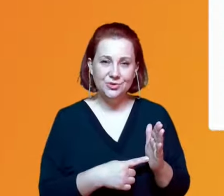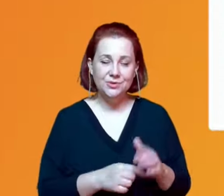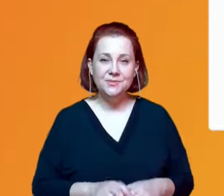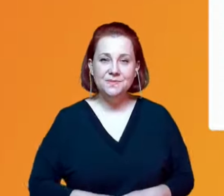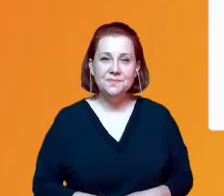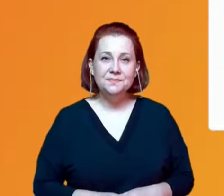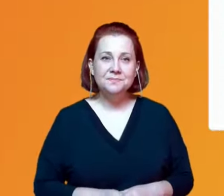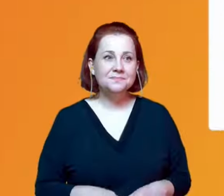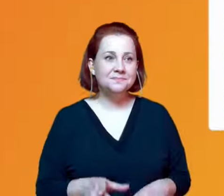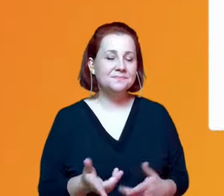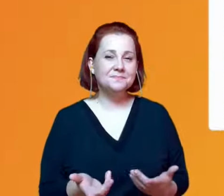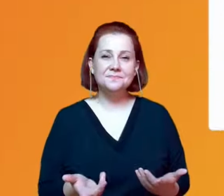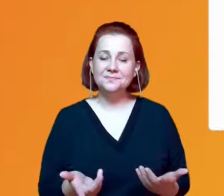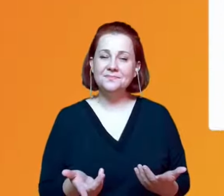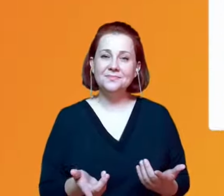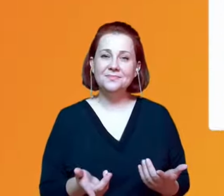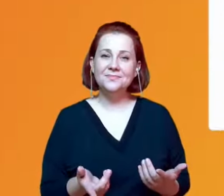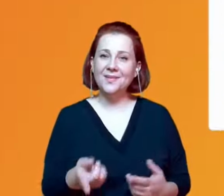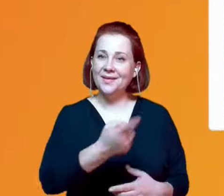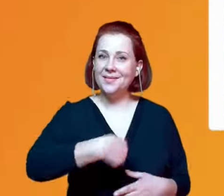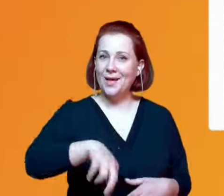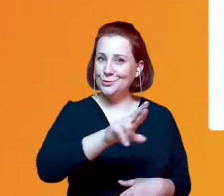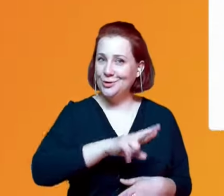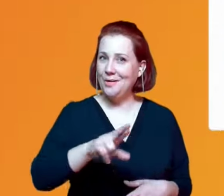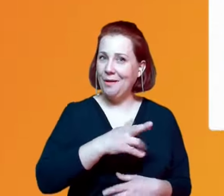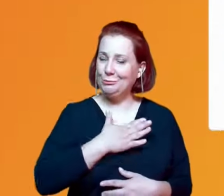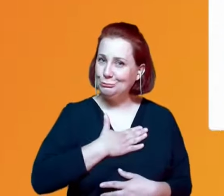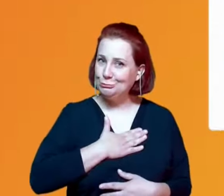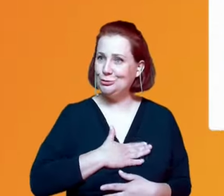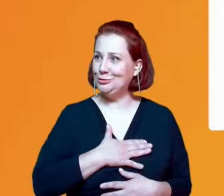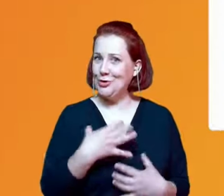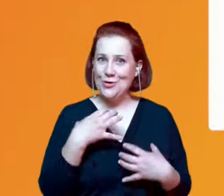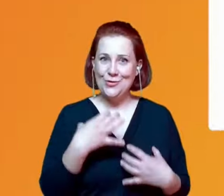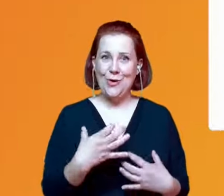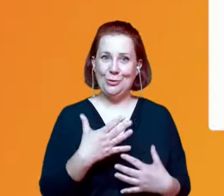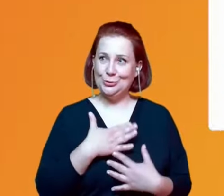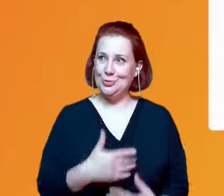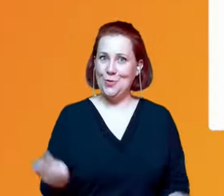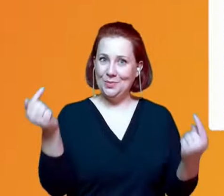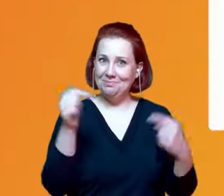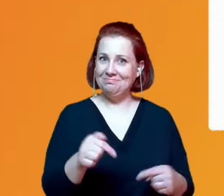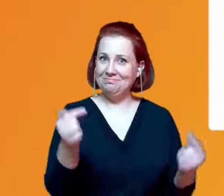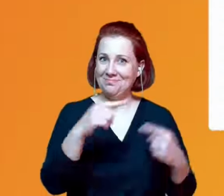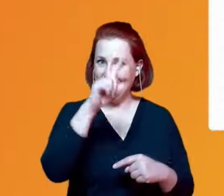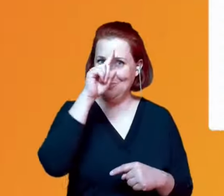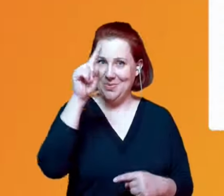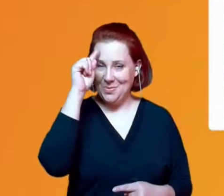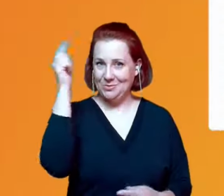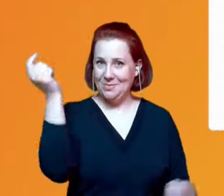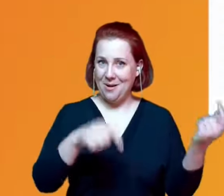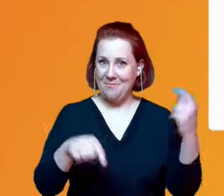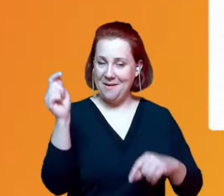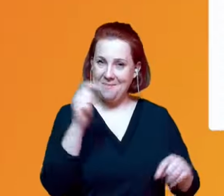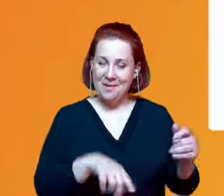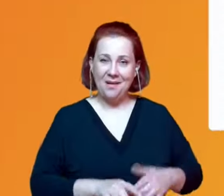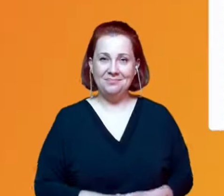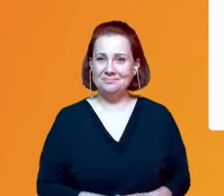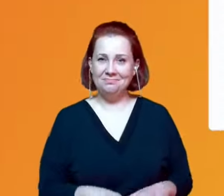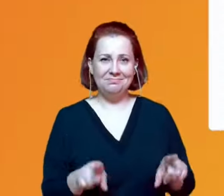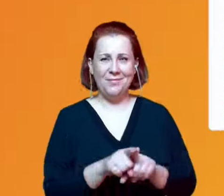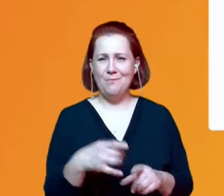jak przyjaznym, jak gościnnym jesteśmy regionem o bardzo